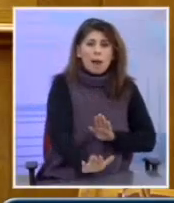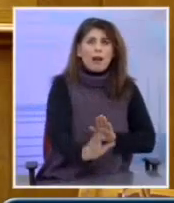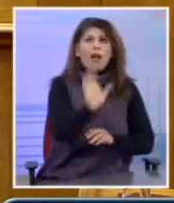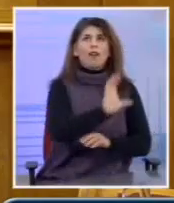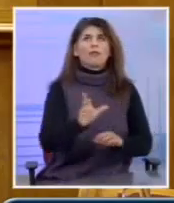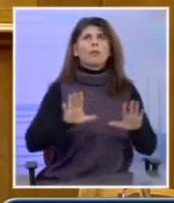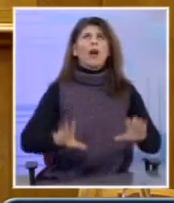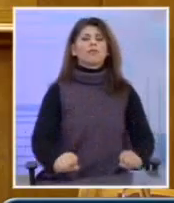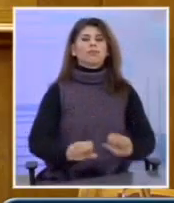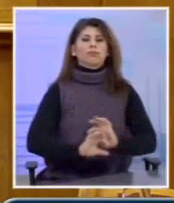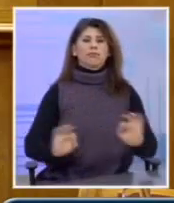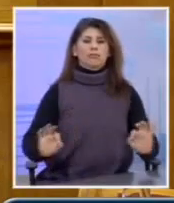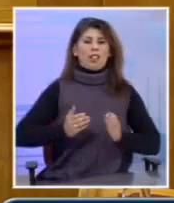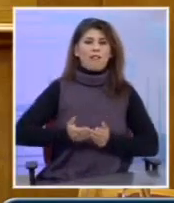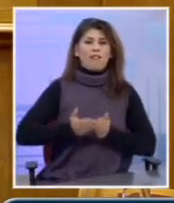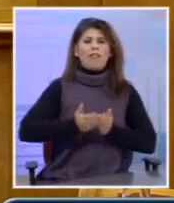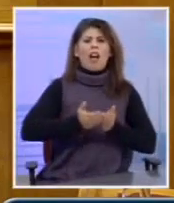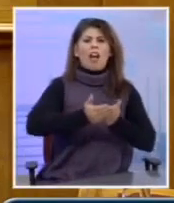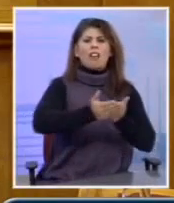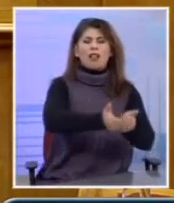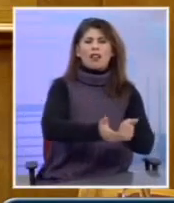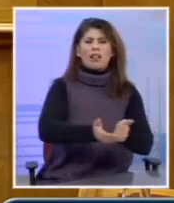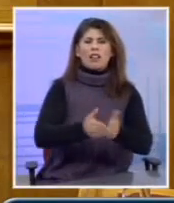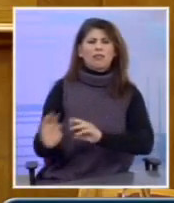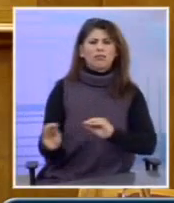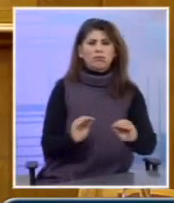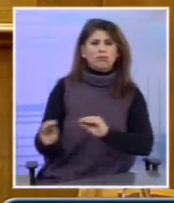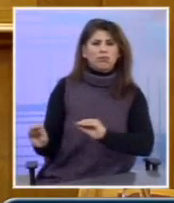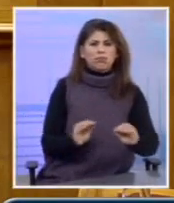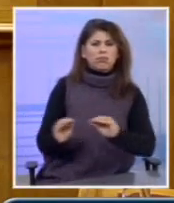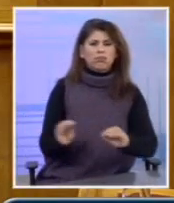τις βάρκες των διακινητών που κατά δεκάδες, εκατοντάδες